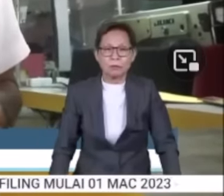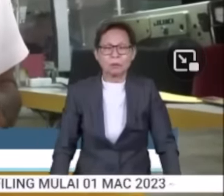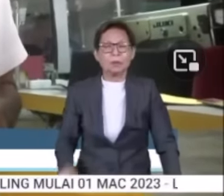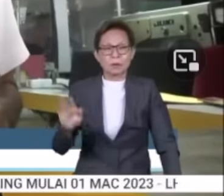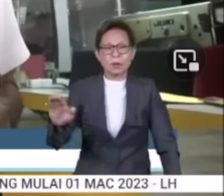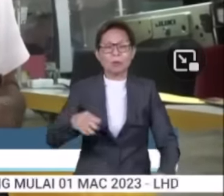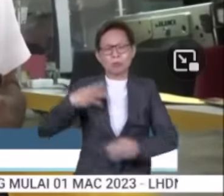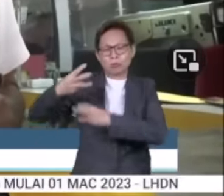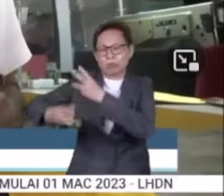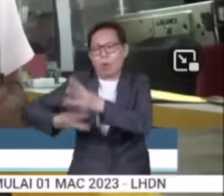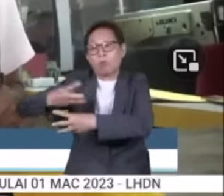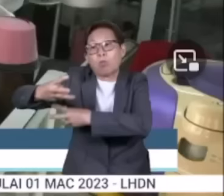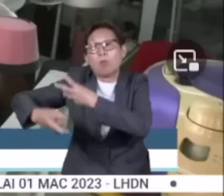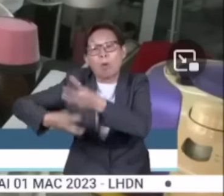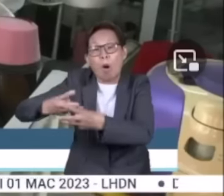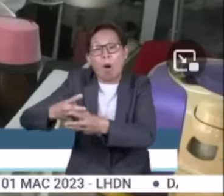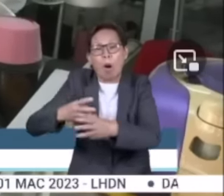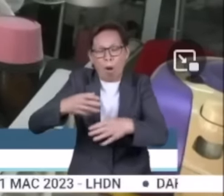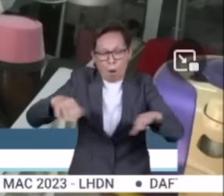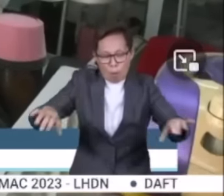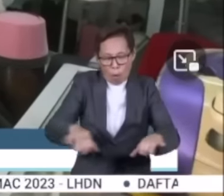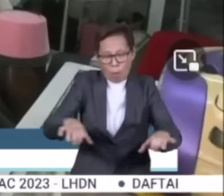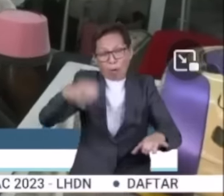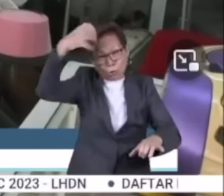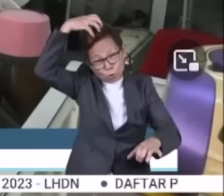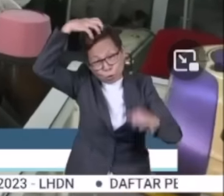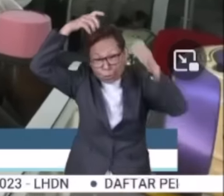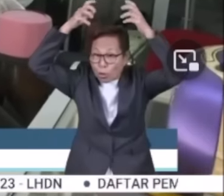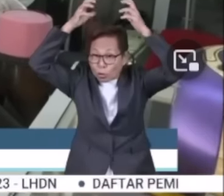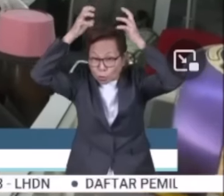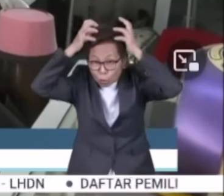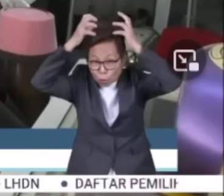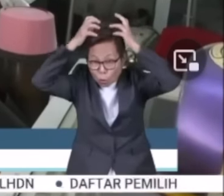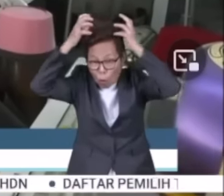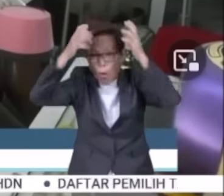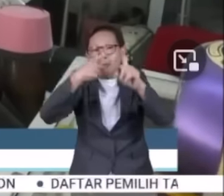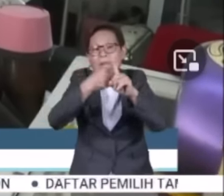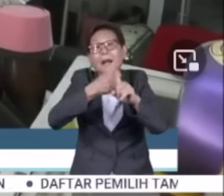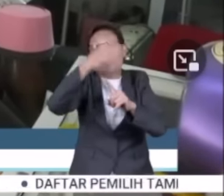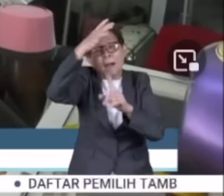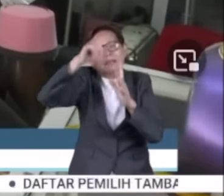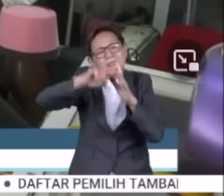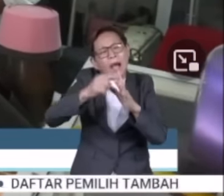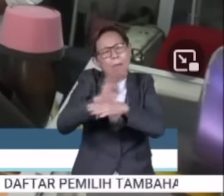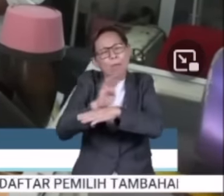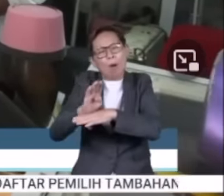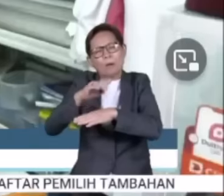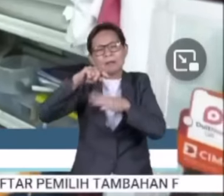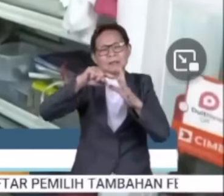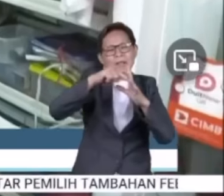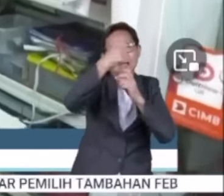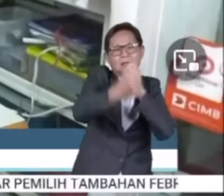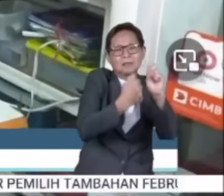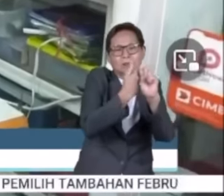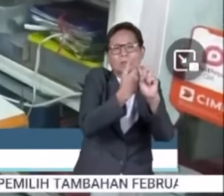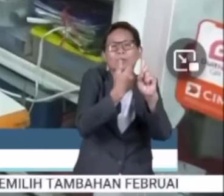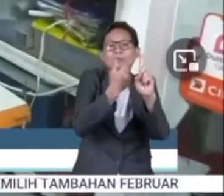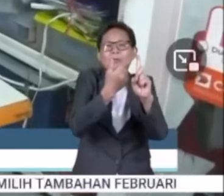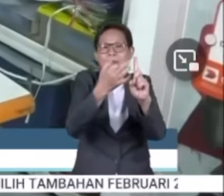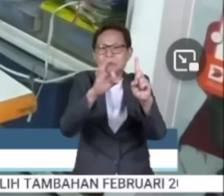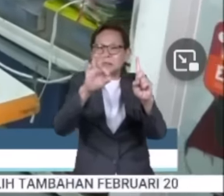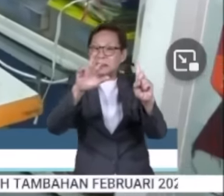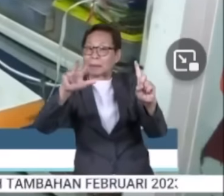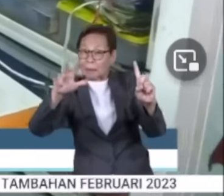Beliau mewarisi perniagaan songkok Allahyarham bapanya yang memulakan perniagaan itu sejak tahun